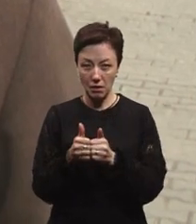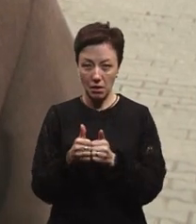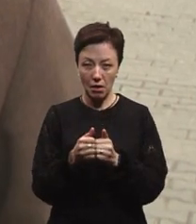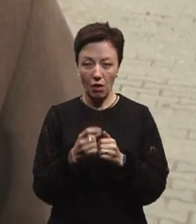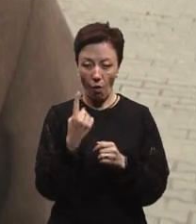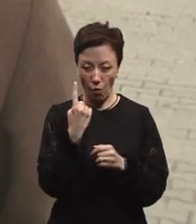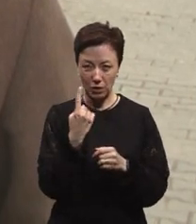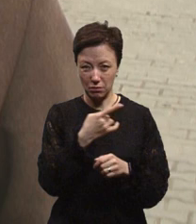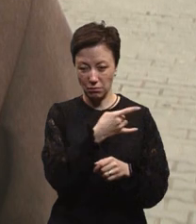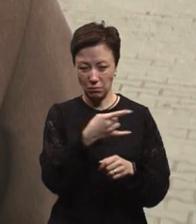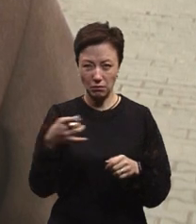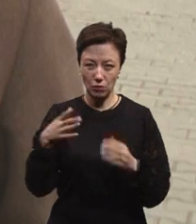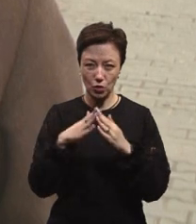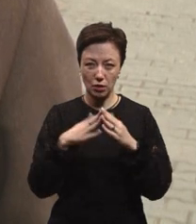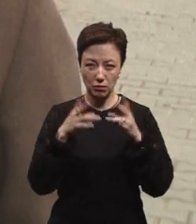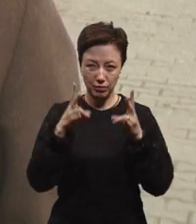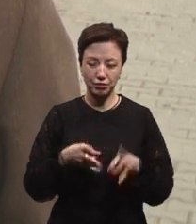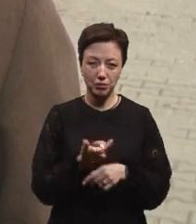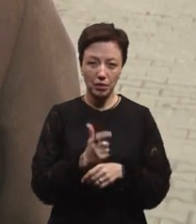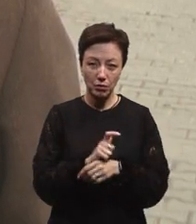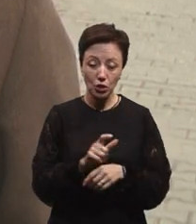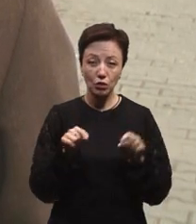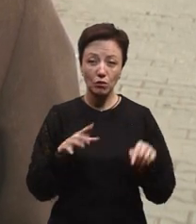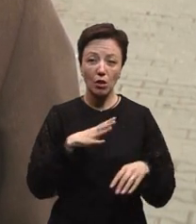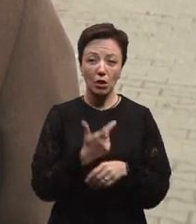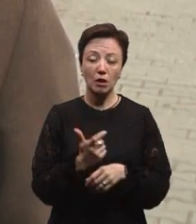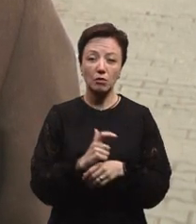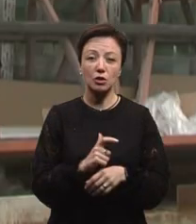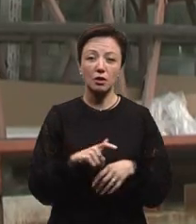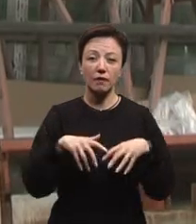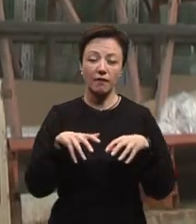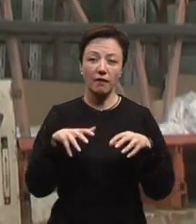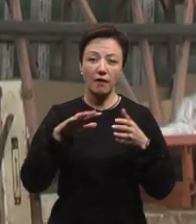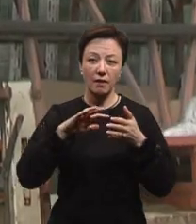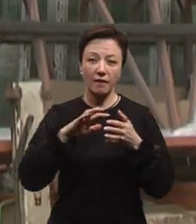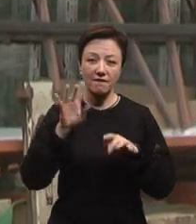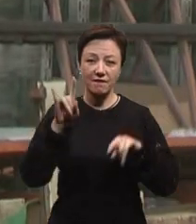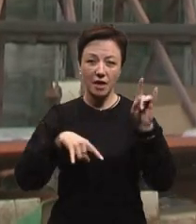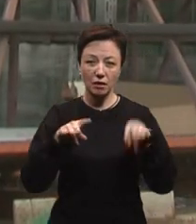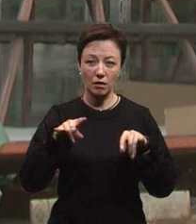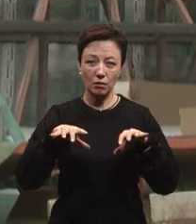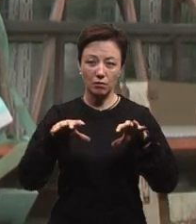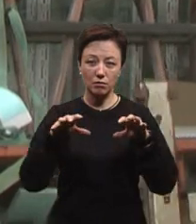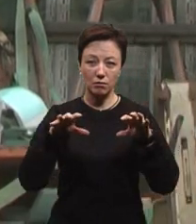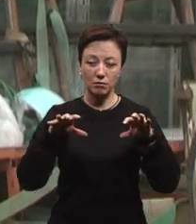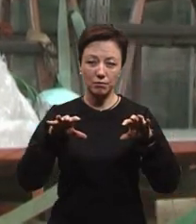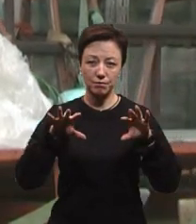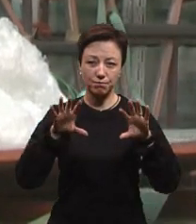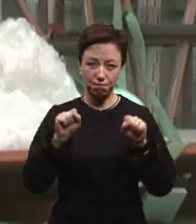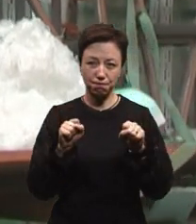будинок постраждав найбільше і тут було найбільше вибито вікон не всіх вдалося